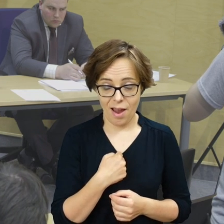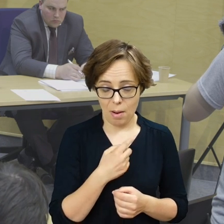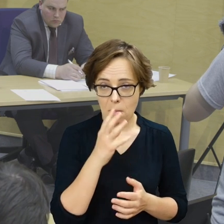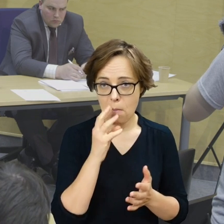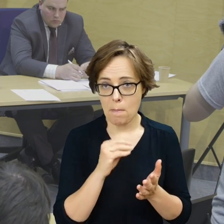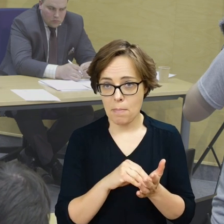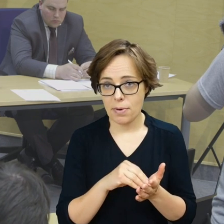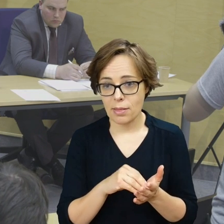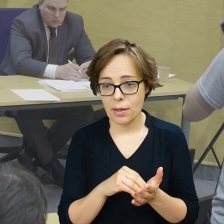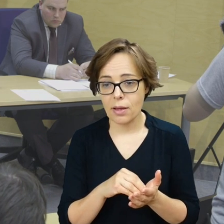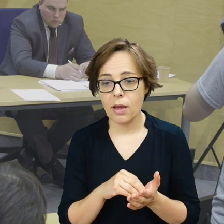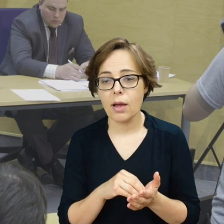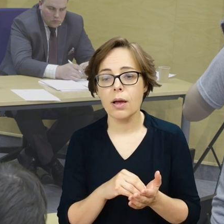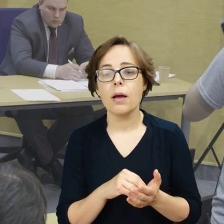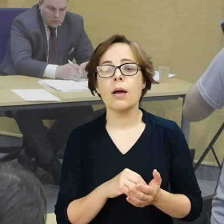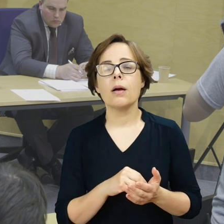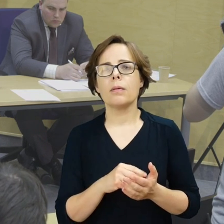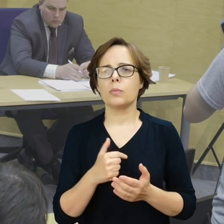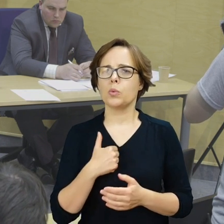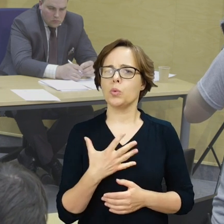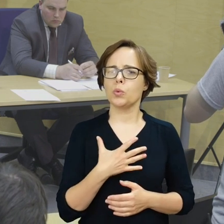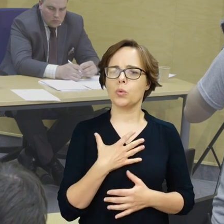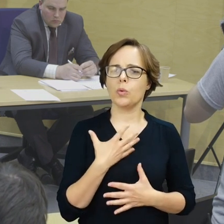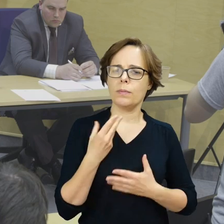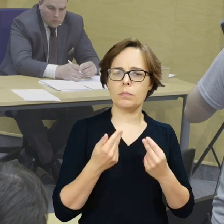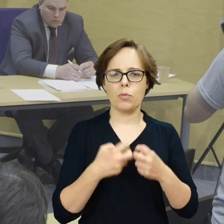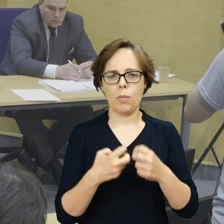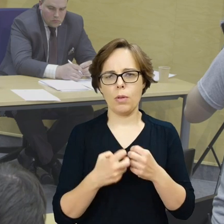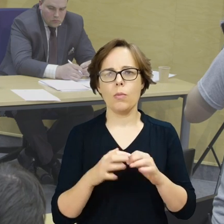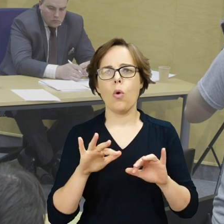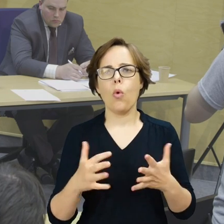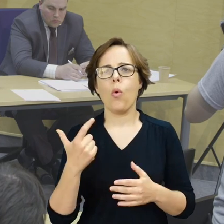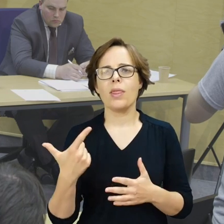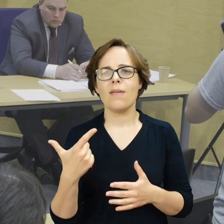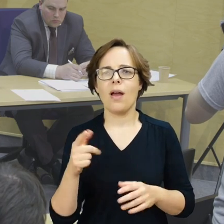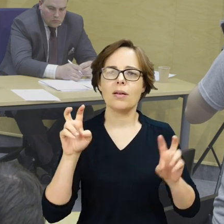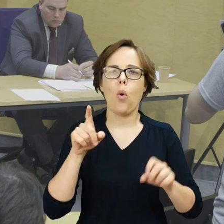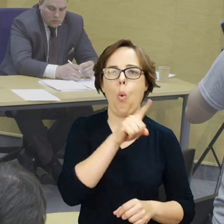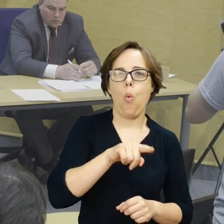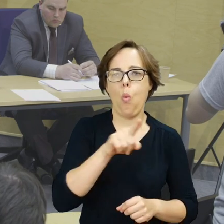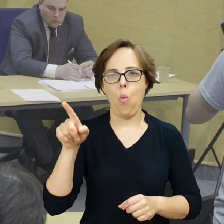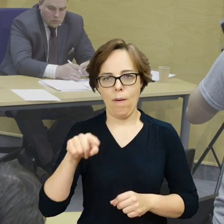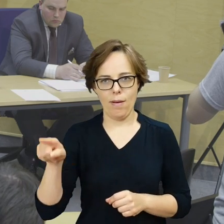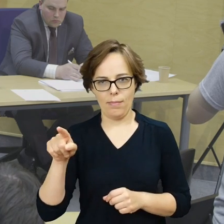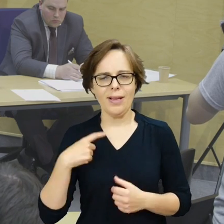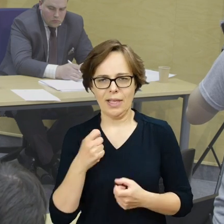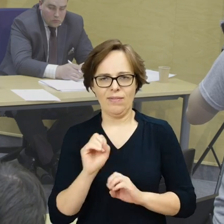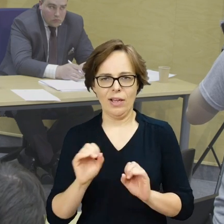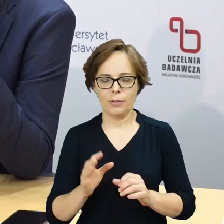bardzo boli, to znaczy te dwa kółka, już mówiąc tak bardzo kolokwialnie. To znaczy to, że my musimy